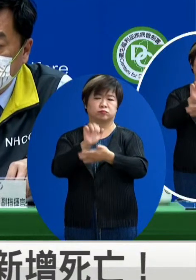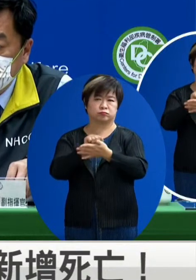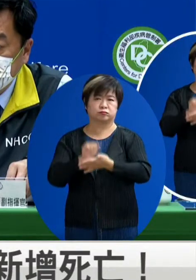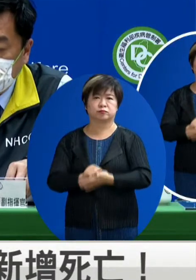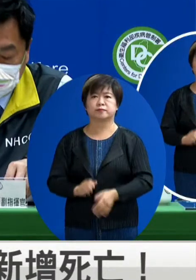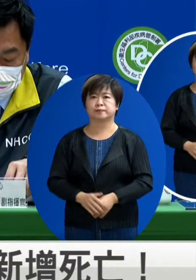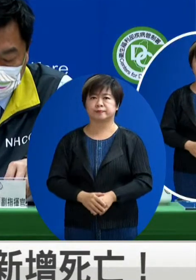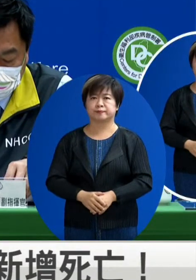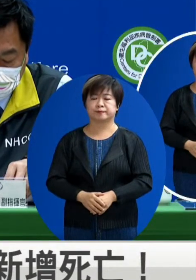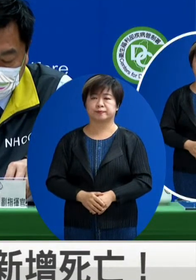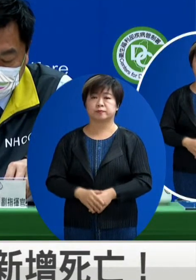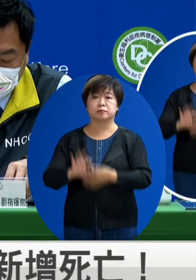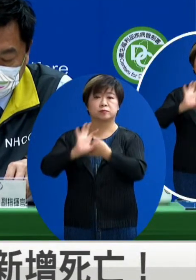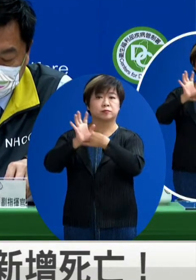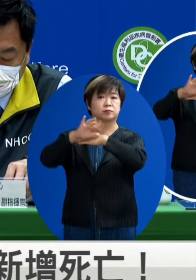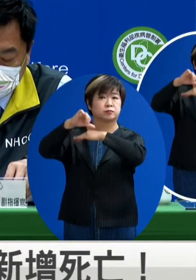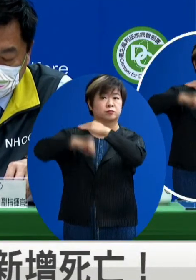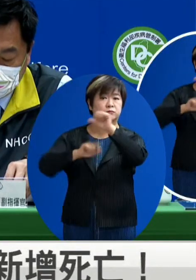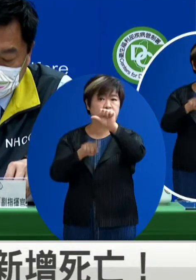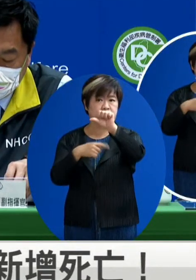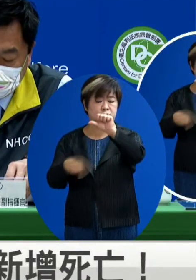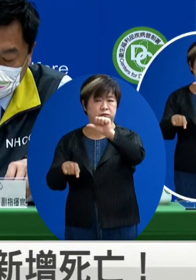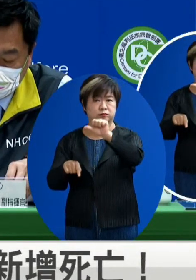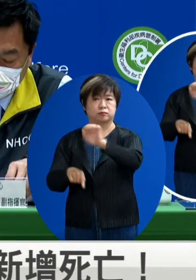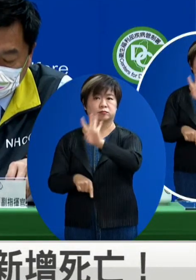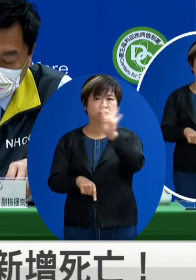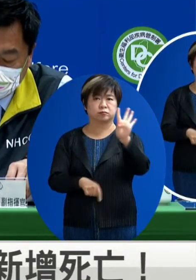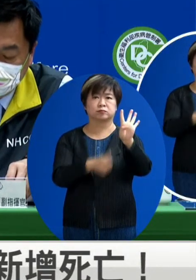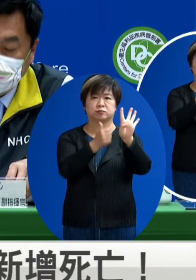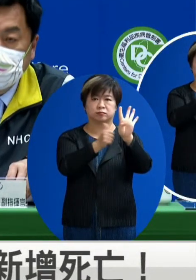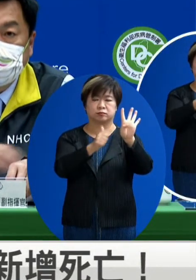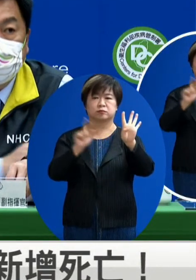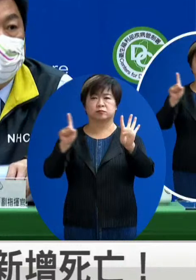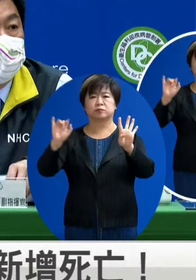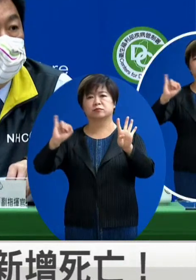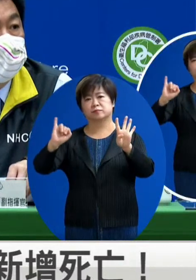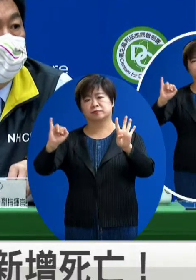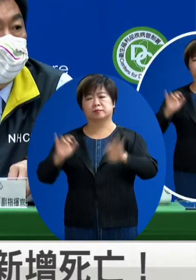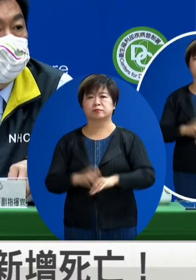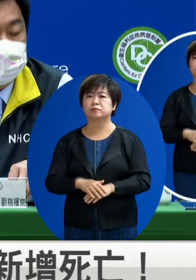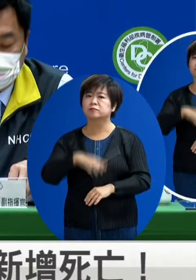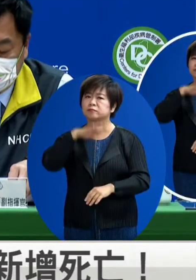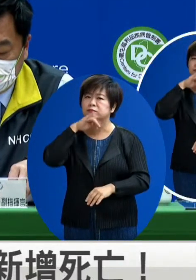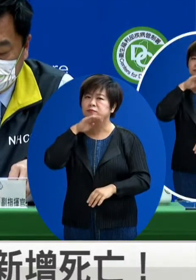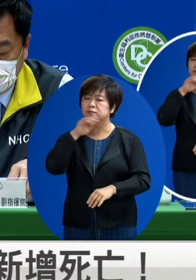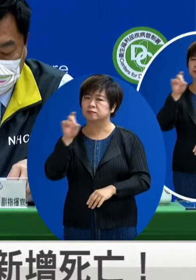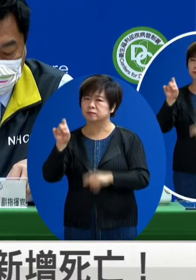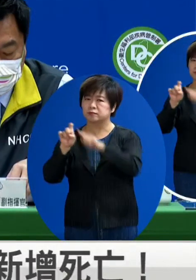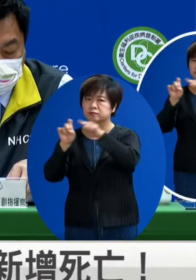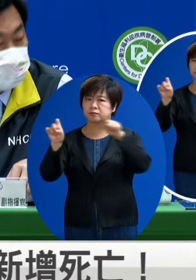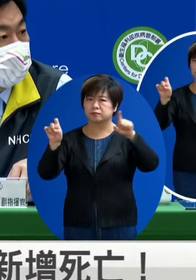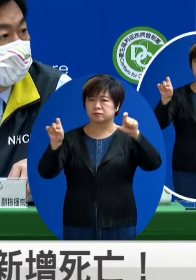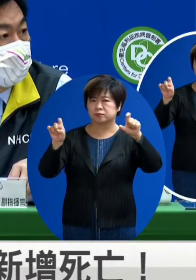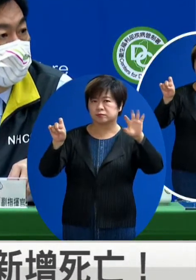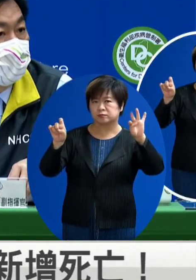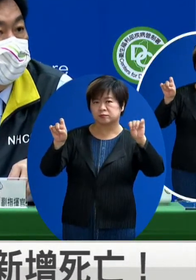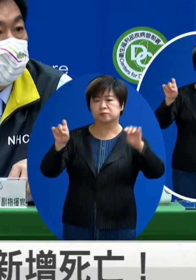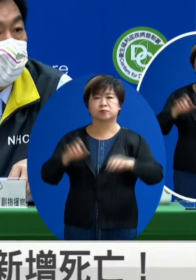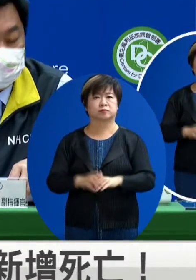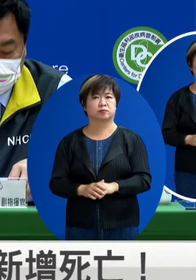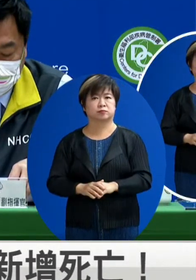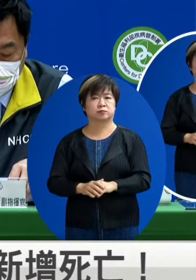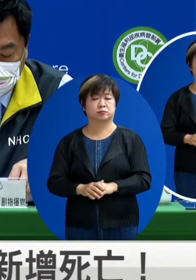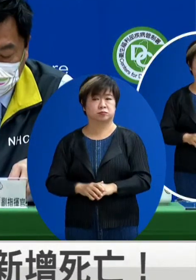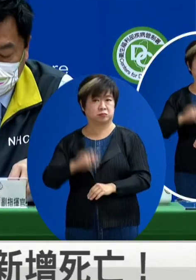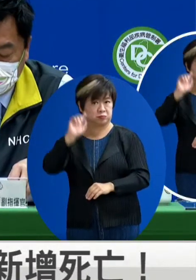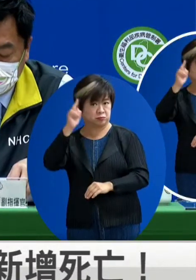天5位境外移入的部分，有4位是男性，1位女性，那年龄是介于10岁到60多岁。分